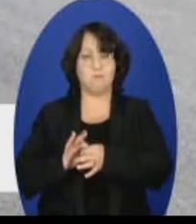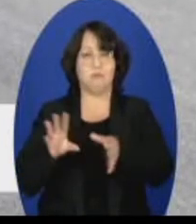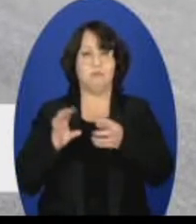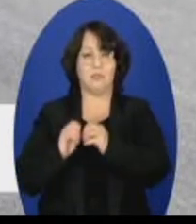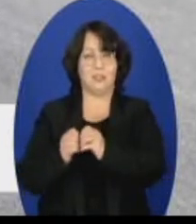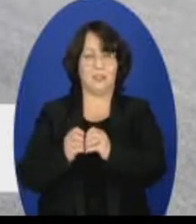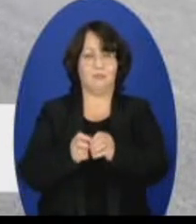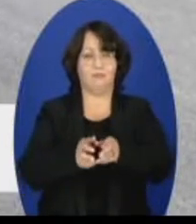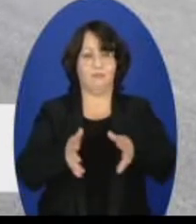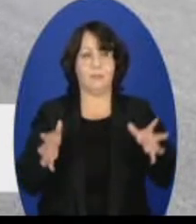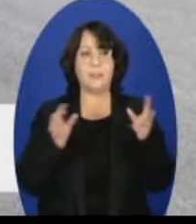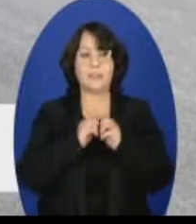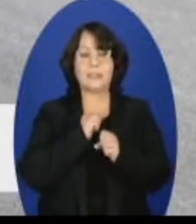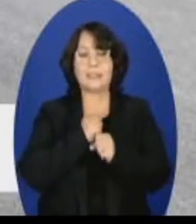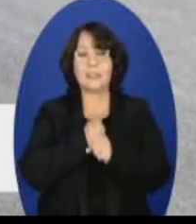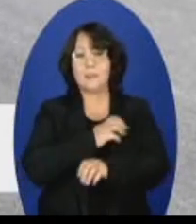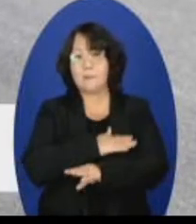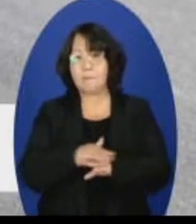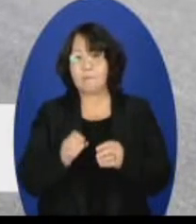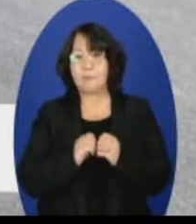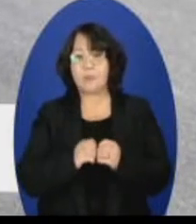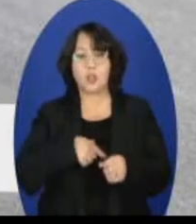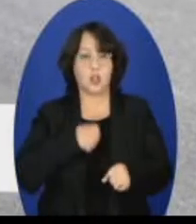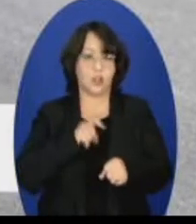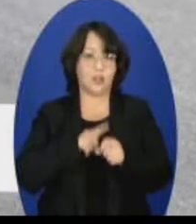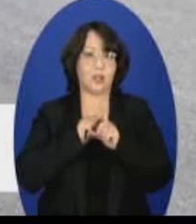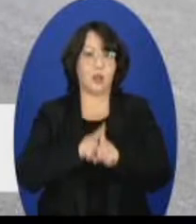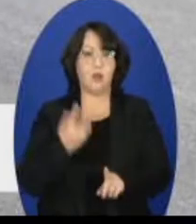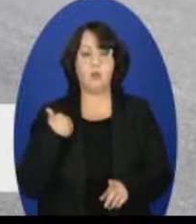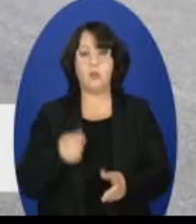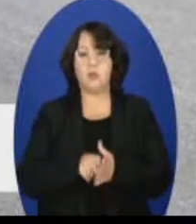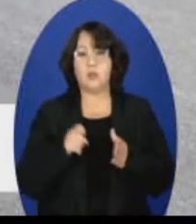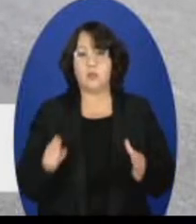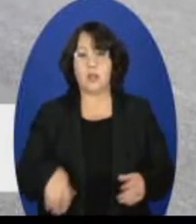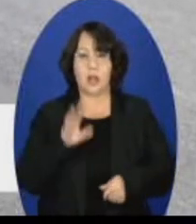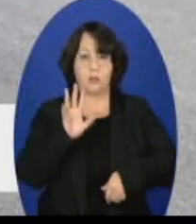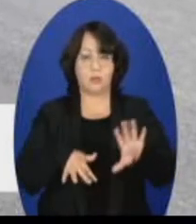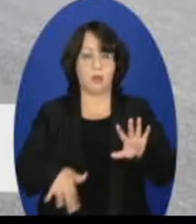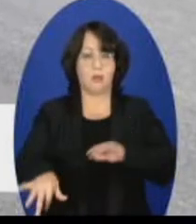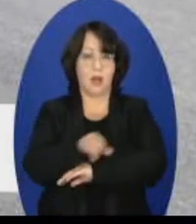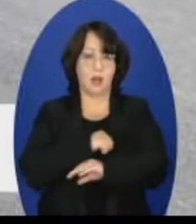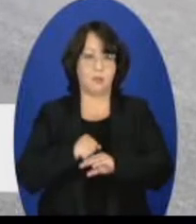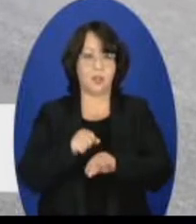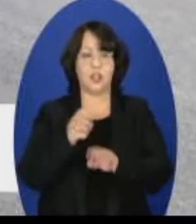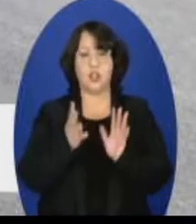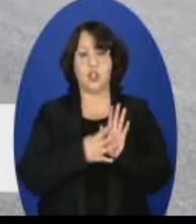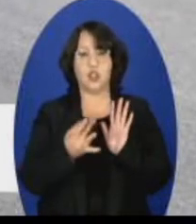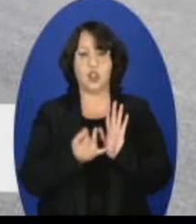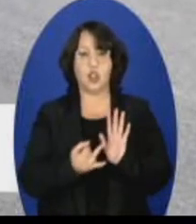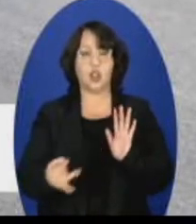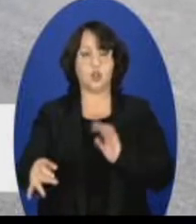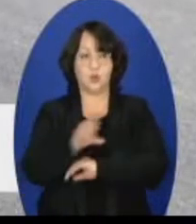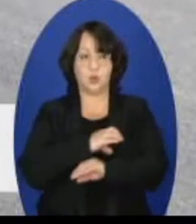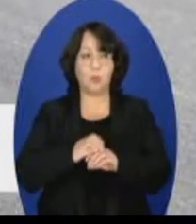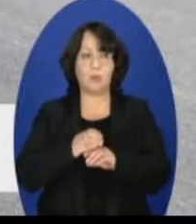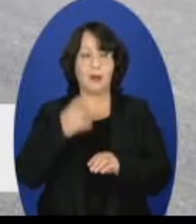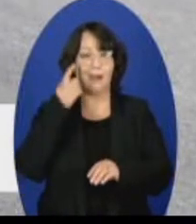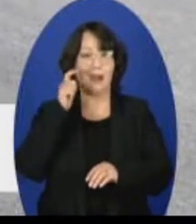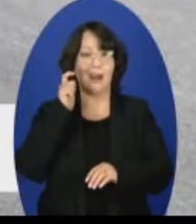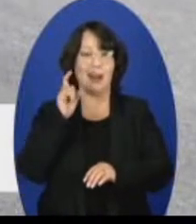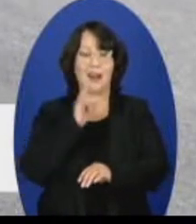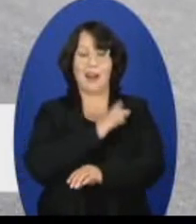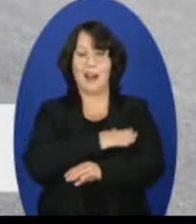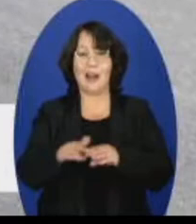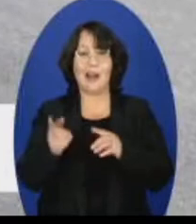тухай асуудлууд байсан. За энэ зорилтондөө хүрч өнгөрсөн хугацаанд 15 аймаг 97 сумыг одоо хатуу хүчилтэй